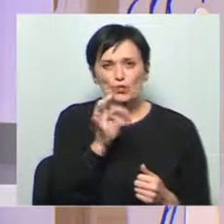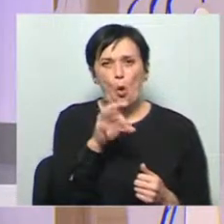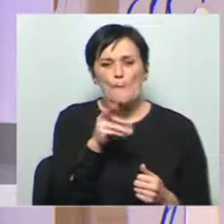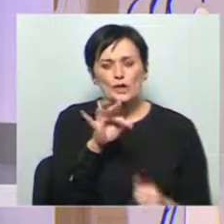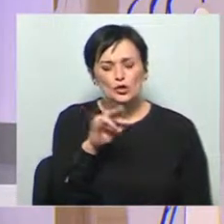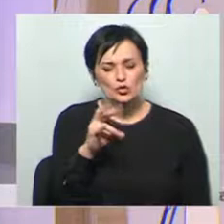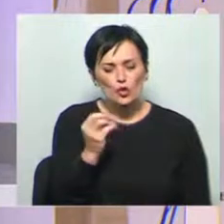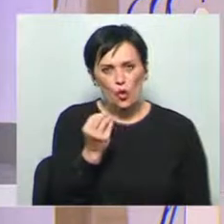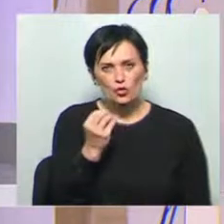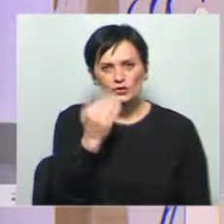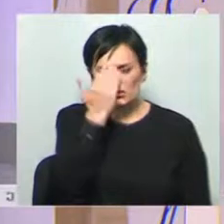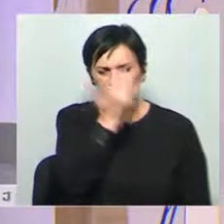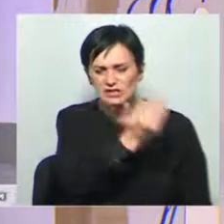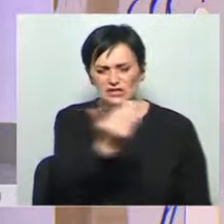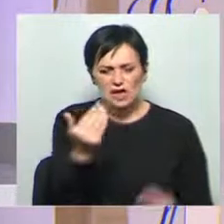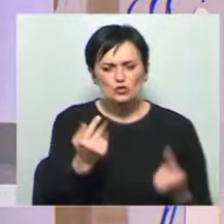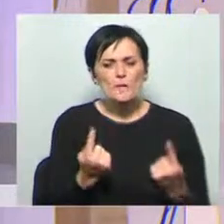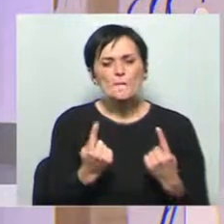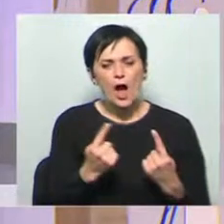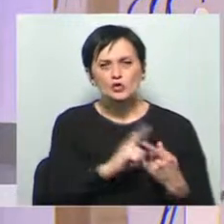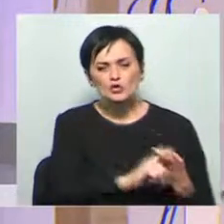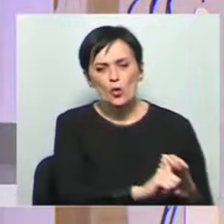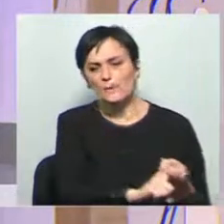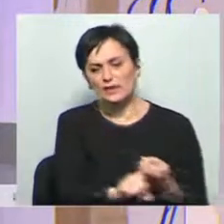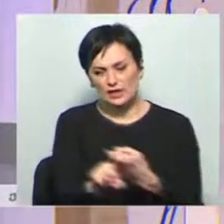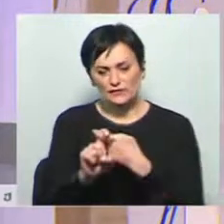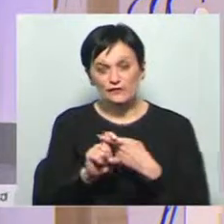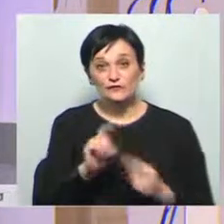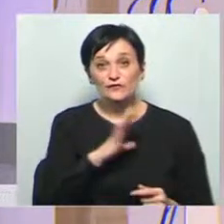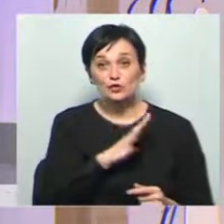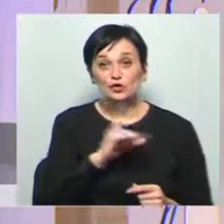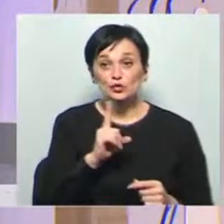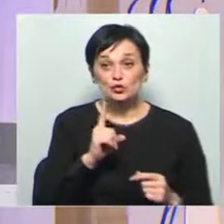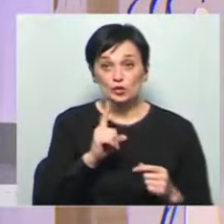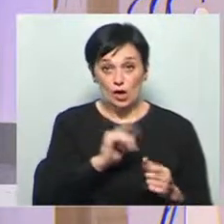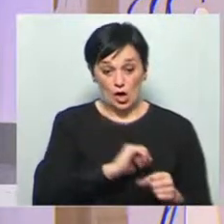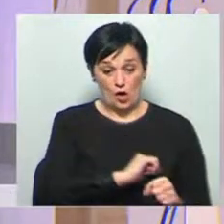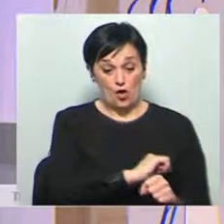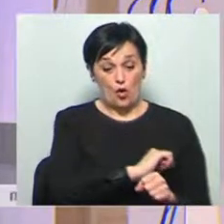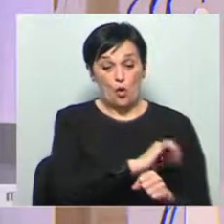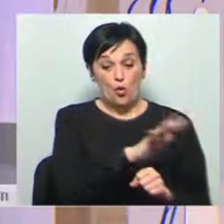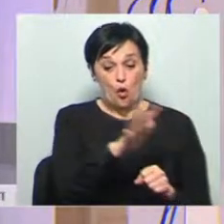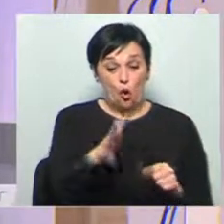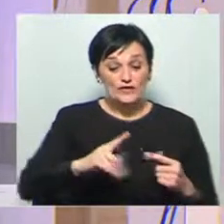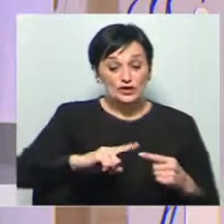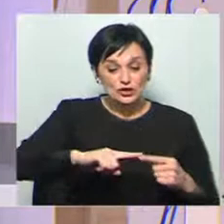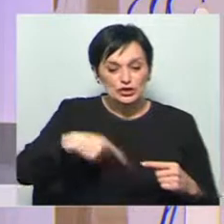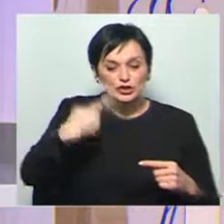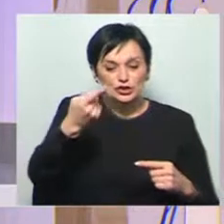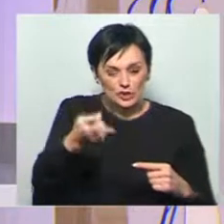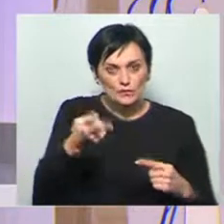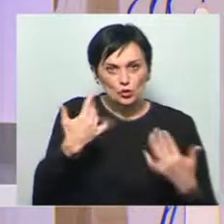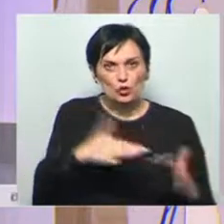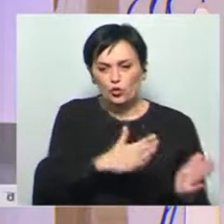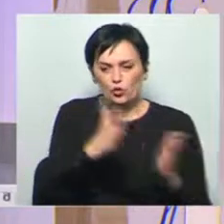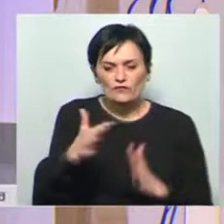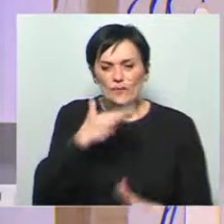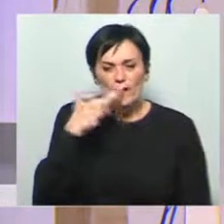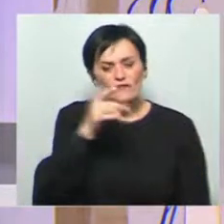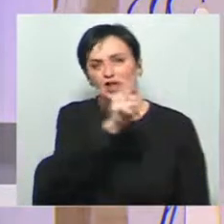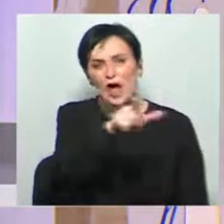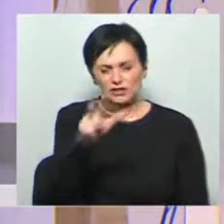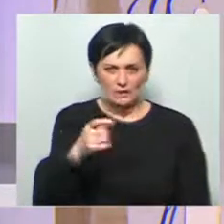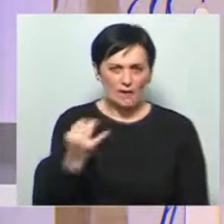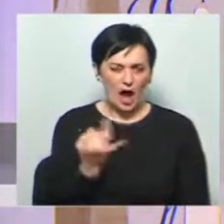მოხდა საზოგადოების ინფიცირება. ეს იმას ნიშნავს, რომ პოსტკოვიდურ ფაზაში ძალიან ბევრ ადამიანს შეიძლება